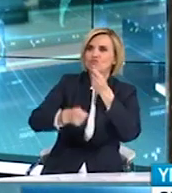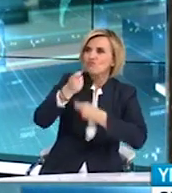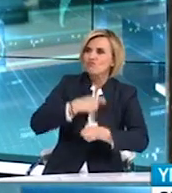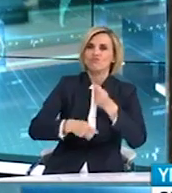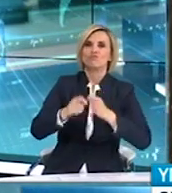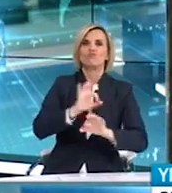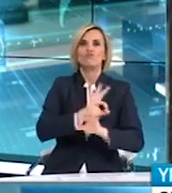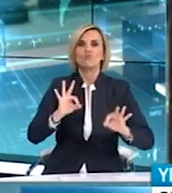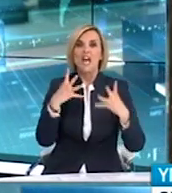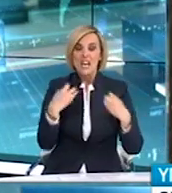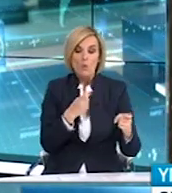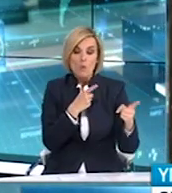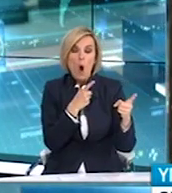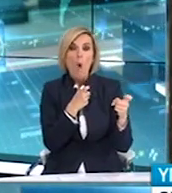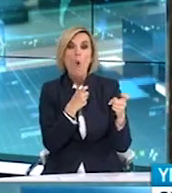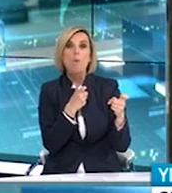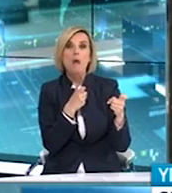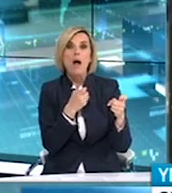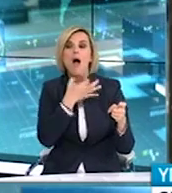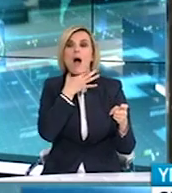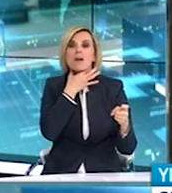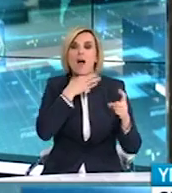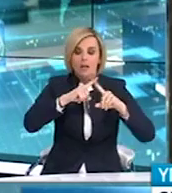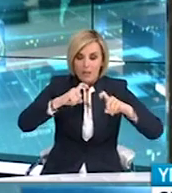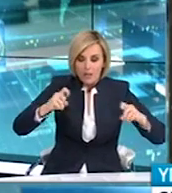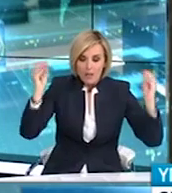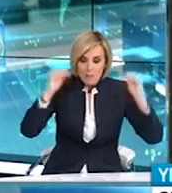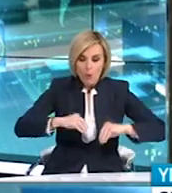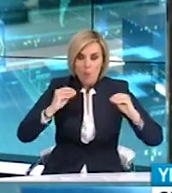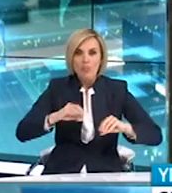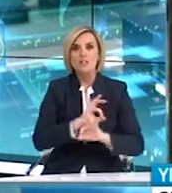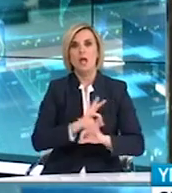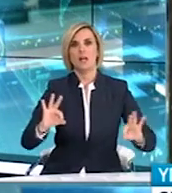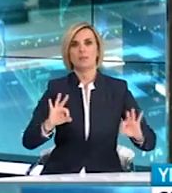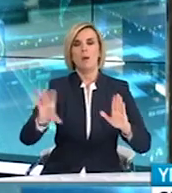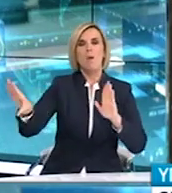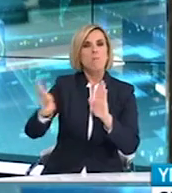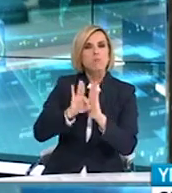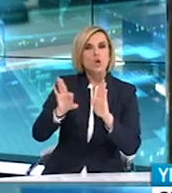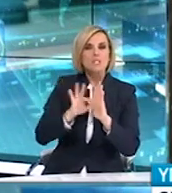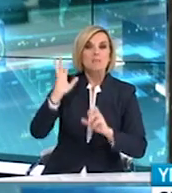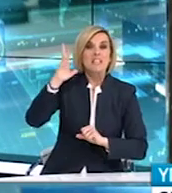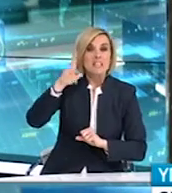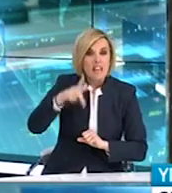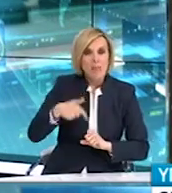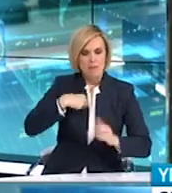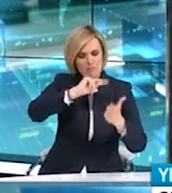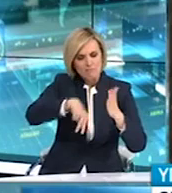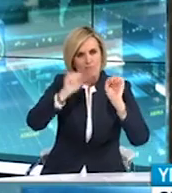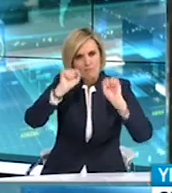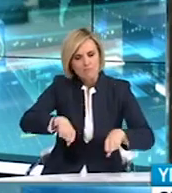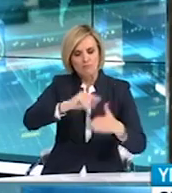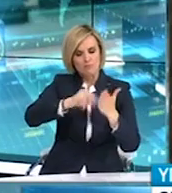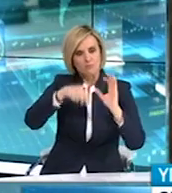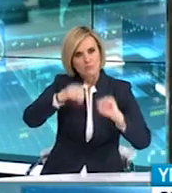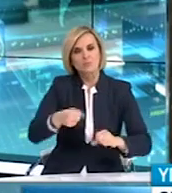τα όπλα, το αναλώσιμο υλικό που χρειάζεται έτσι ώστε να αντιμετωπίσουμε τη μάχη αυτή. Προσλήψεις καθημερινά εγκρίνονται και